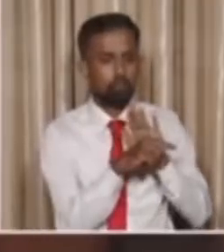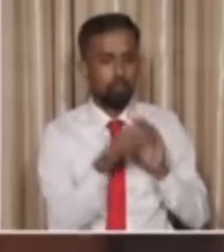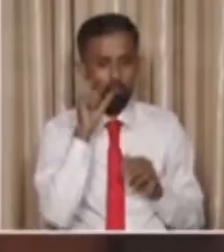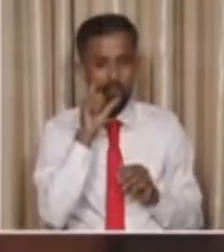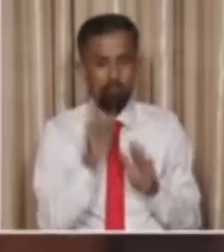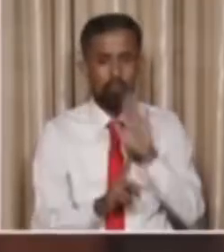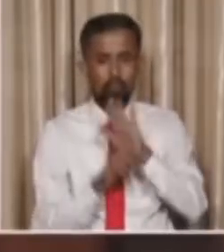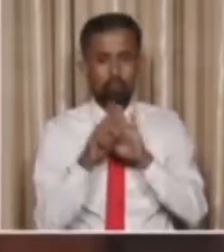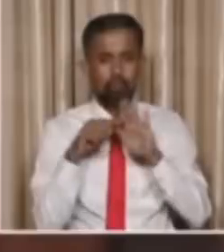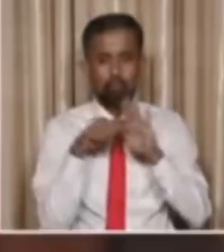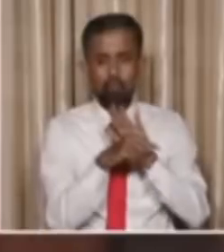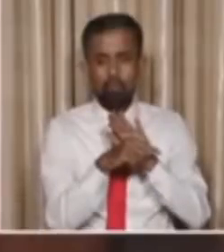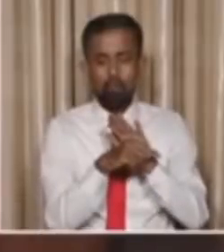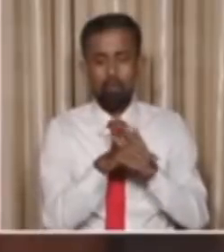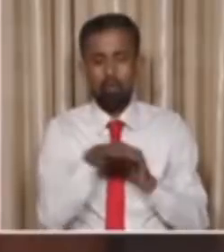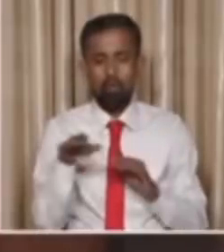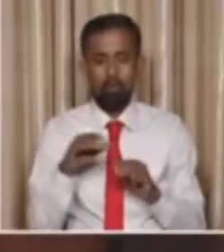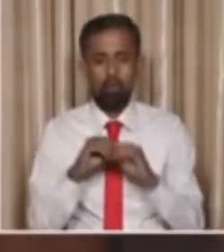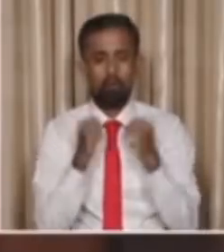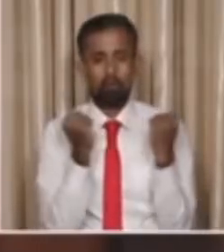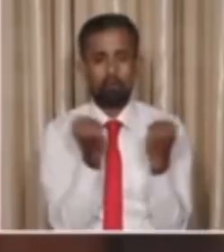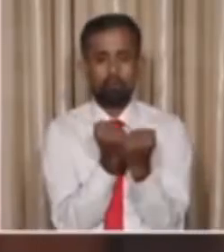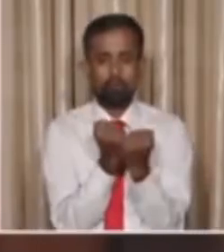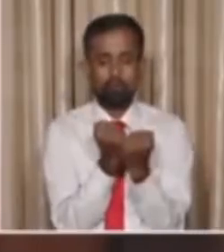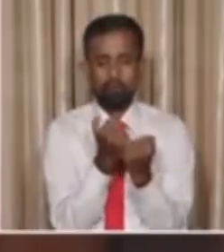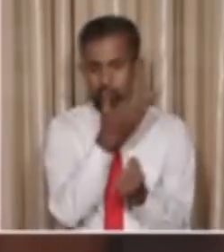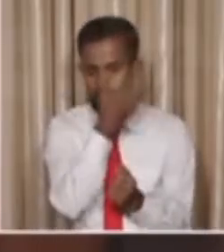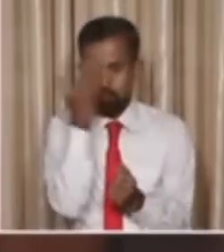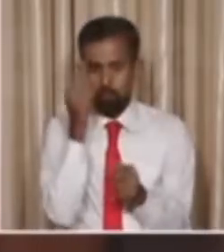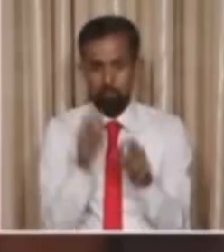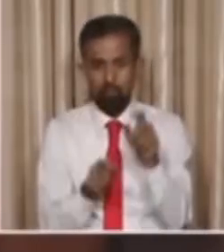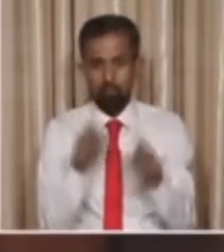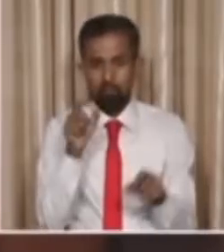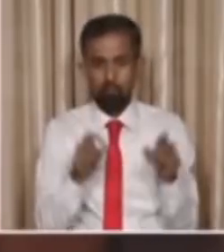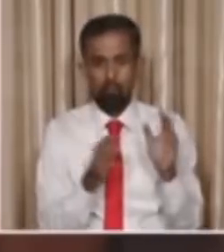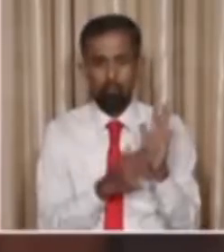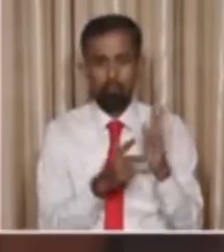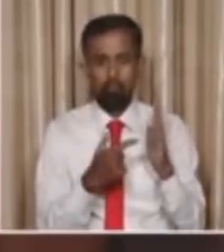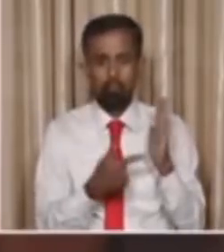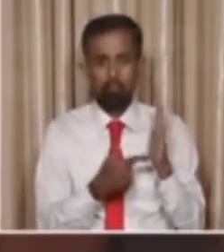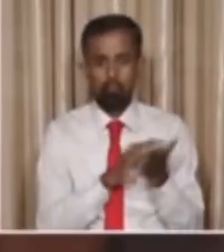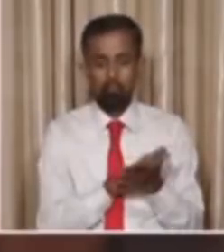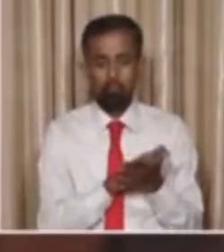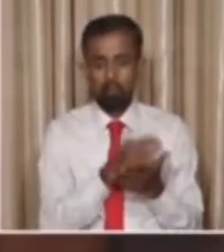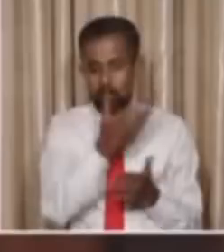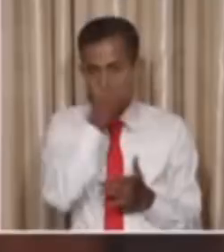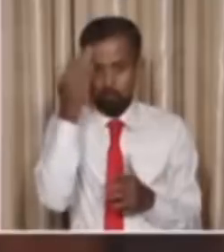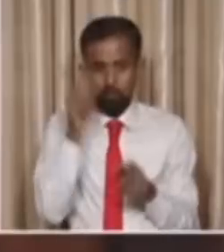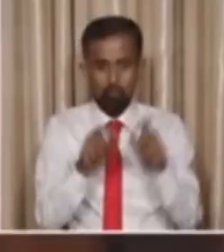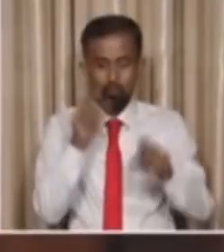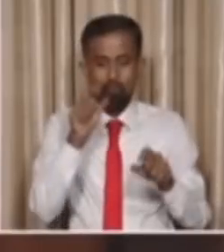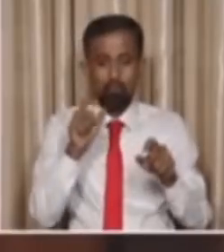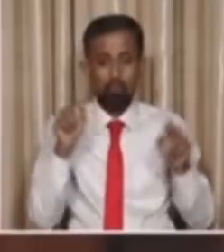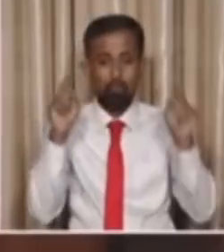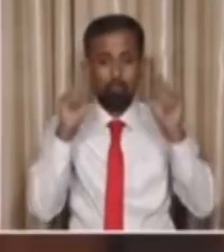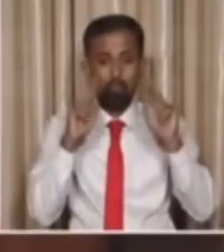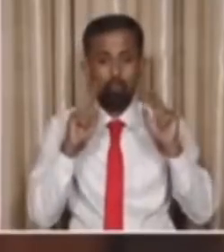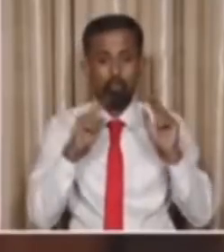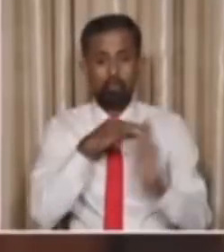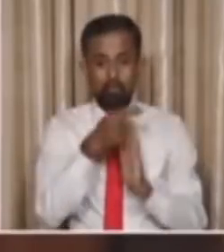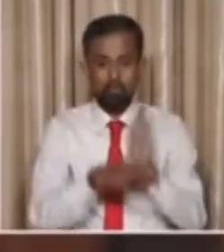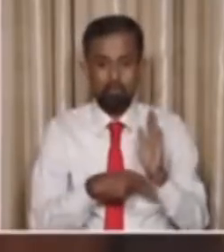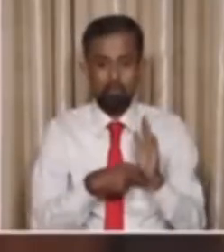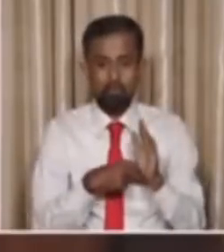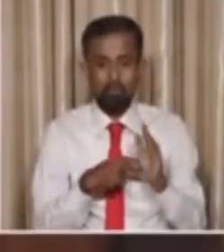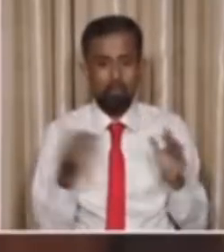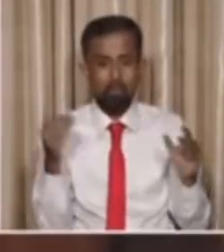උතුරු නැගෙනහිර තියෙන ක්ලබ් වල අපිට දෙමළ ක්‍රීඩක මුත්තයා මුරුදුරන්ගෙන් පස්සේ දෙමළ ක්‍රීඩකෙක් ජාතික කණ්ඩායමට සෙල්ලම් කරලා තියෙනවා. ටැලන්ට්